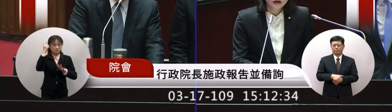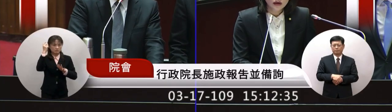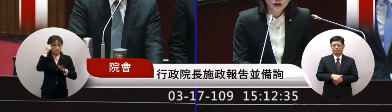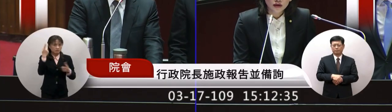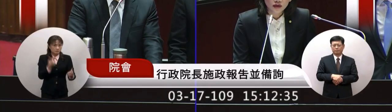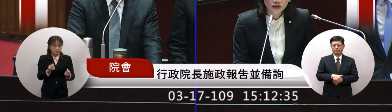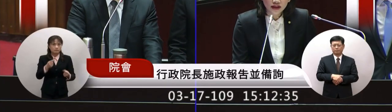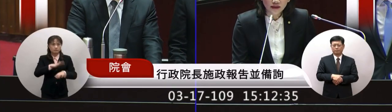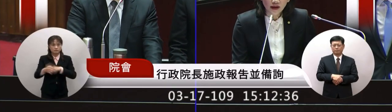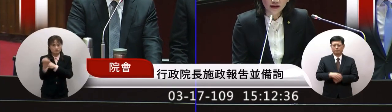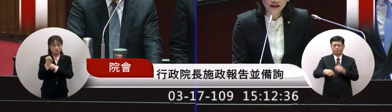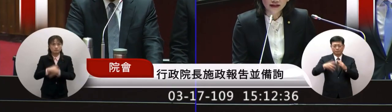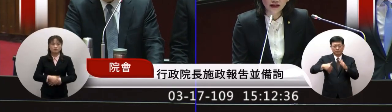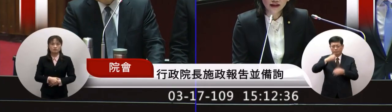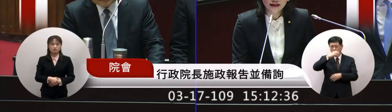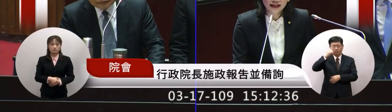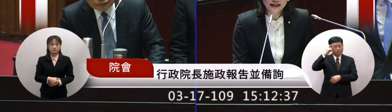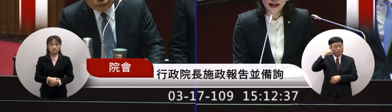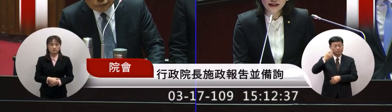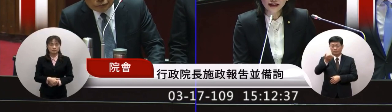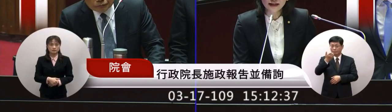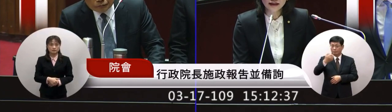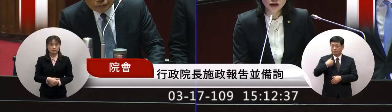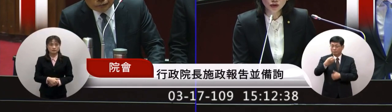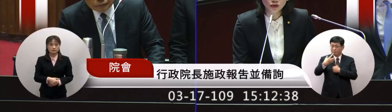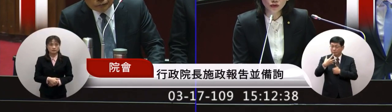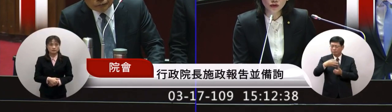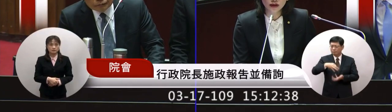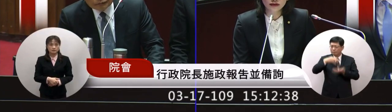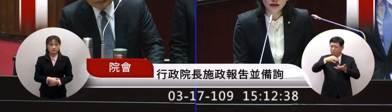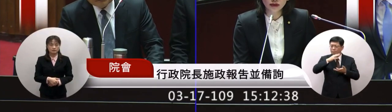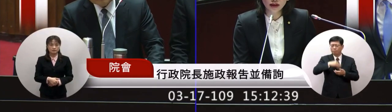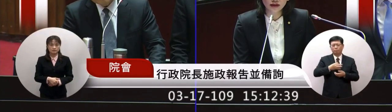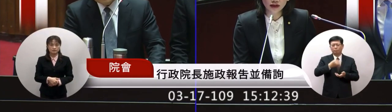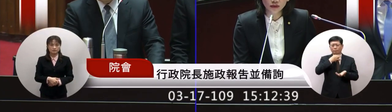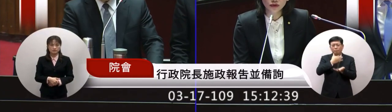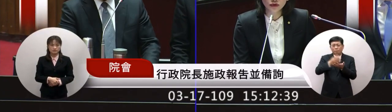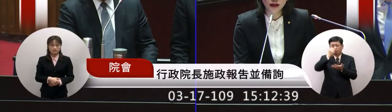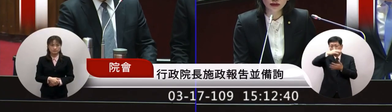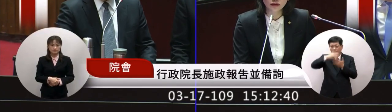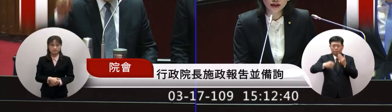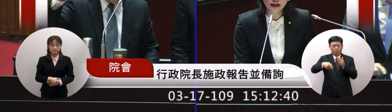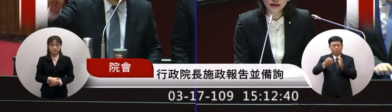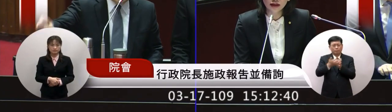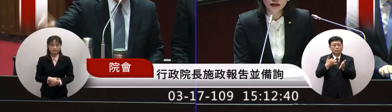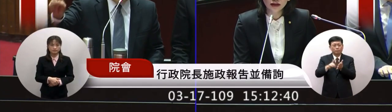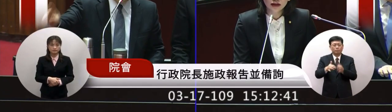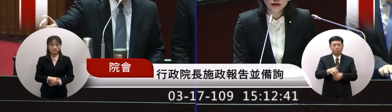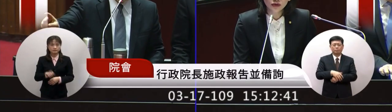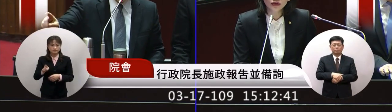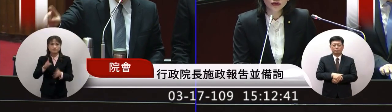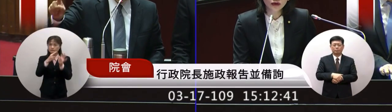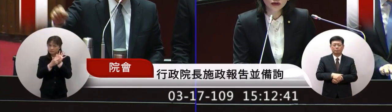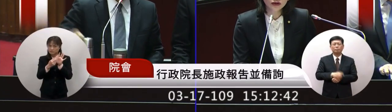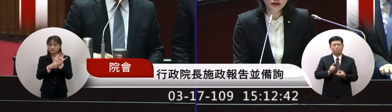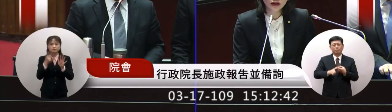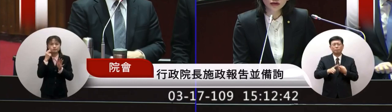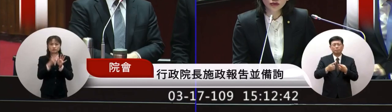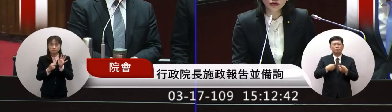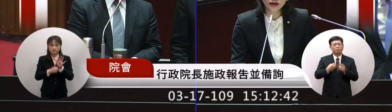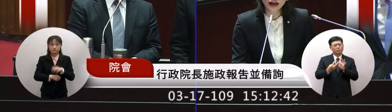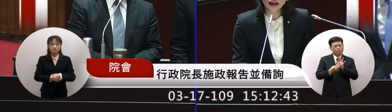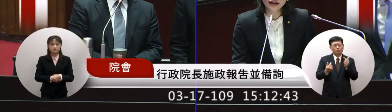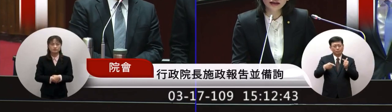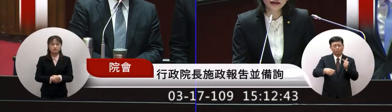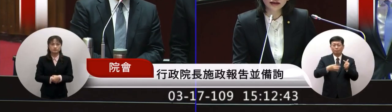来努力。 院长，不好意思哦，你刚才提的是纾困特别条例的预算了。我相信 那个例子。 对对对，我说